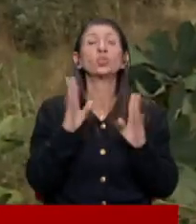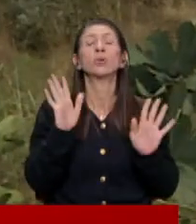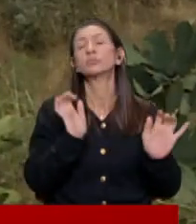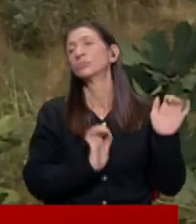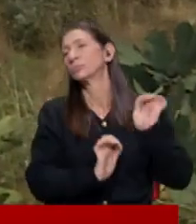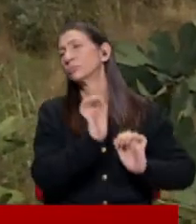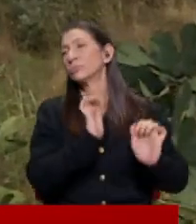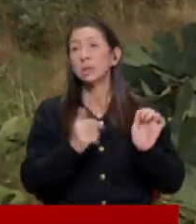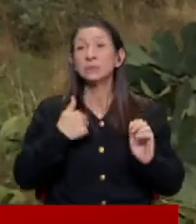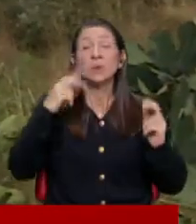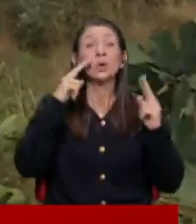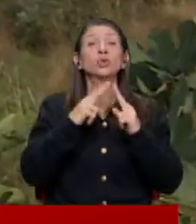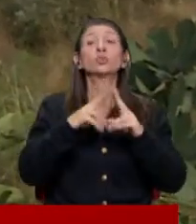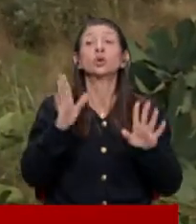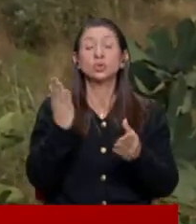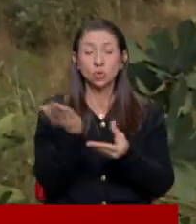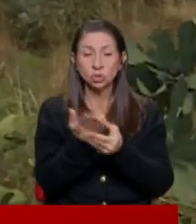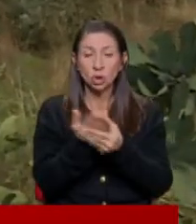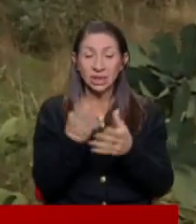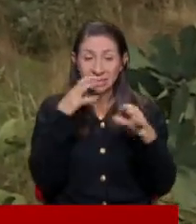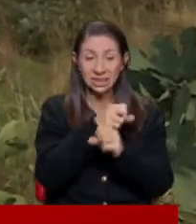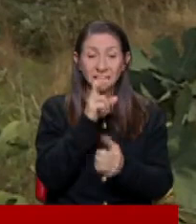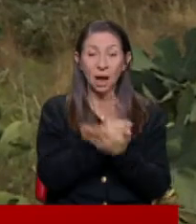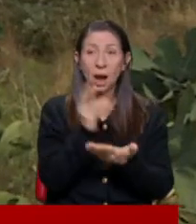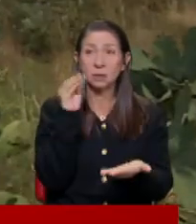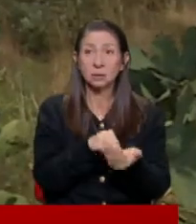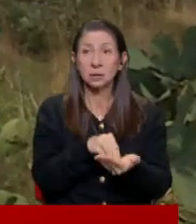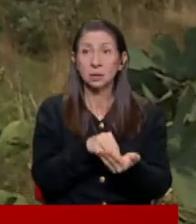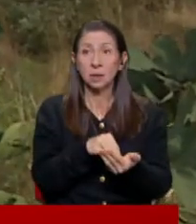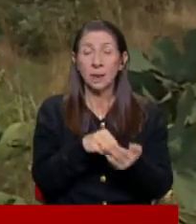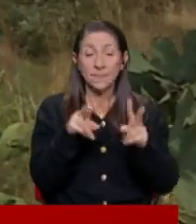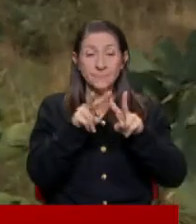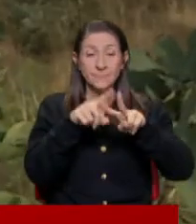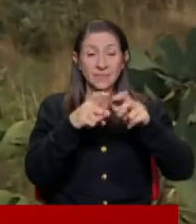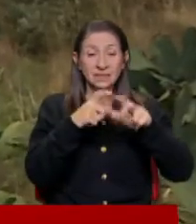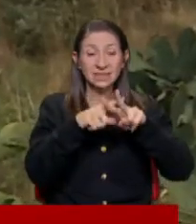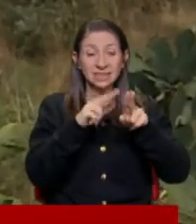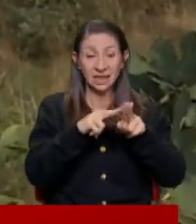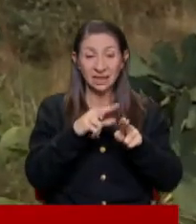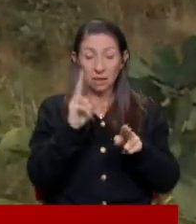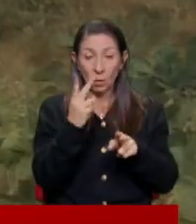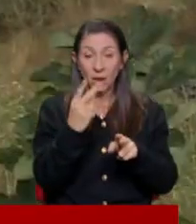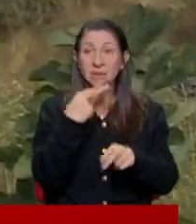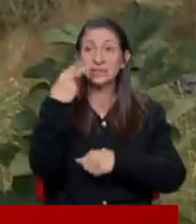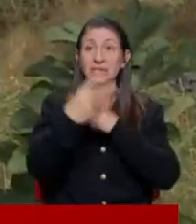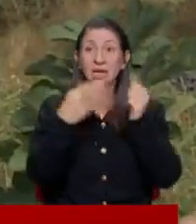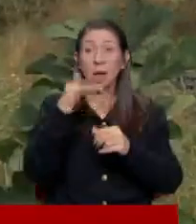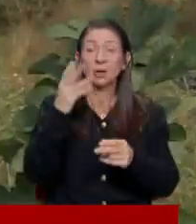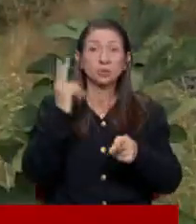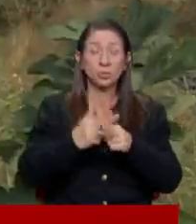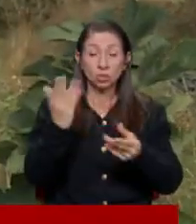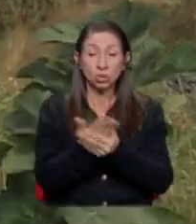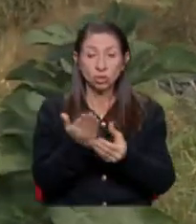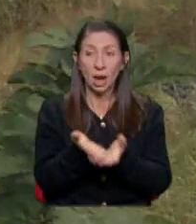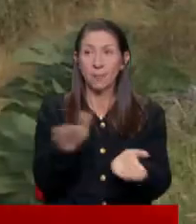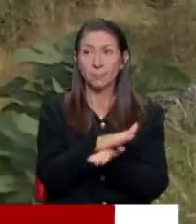görüşüyorlar, bizimle görüşmüyorlar ve dosyaya gizlilik kararı koydular. MASAK raporları 2 sene sonra geldi. Apar topar